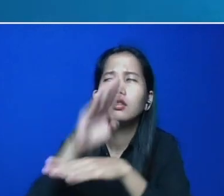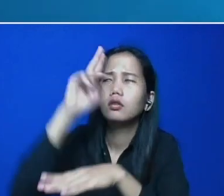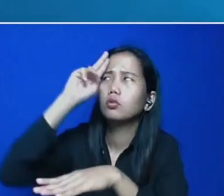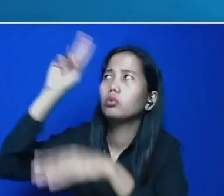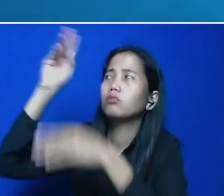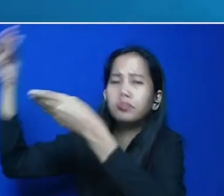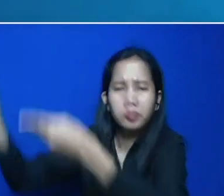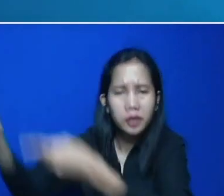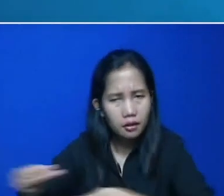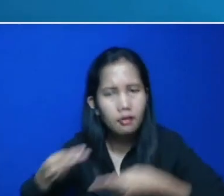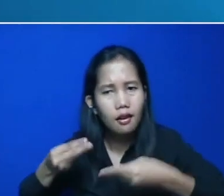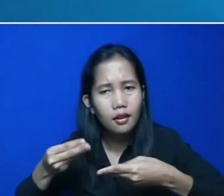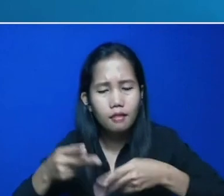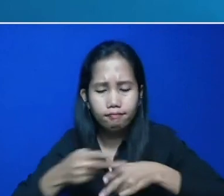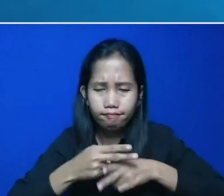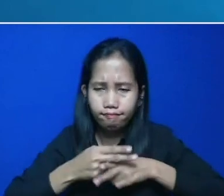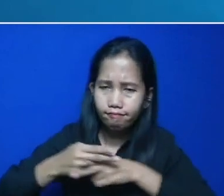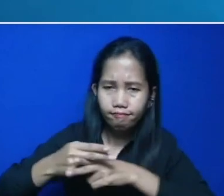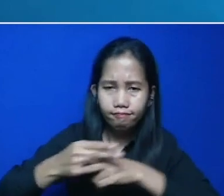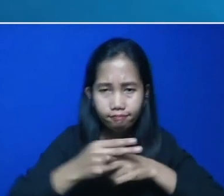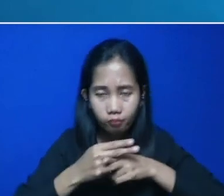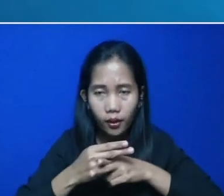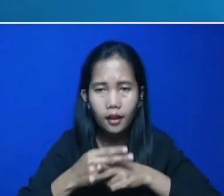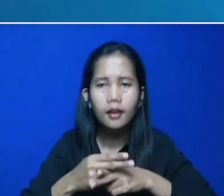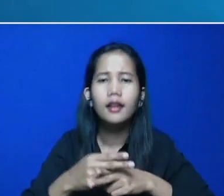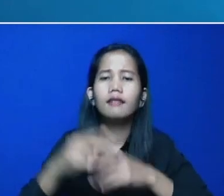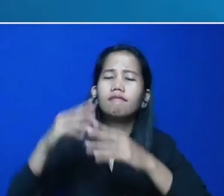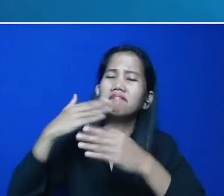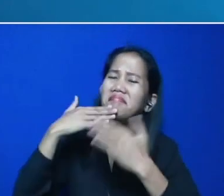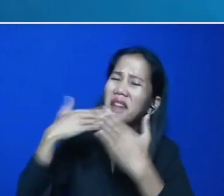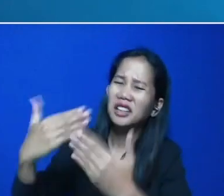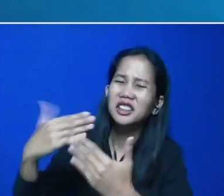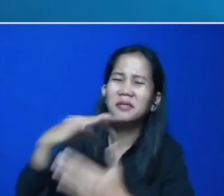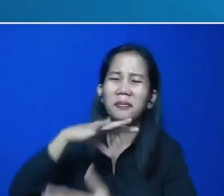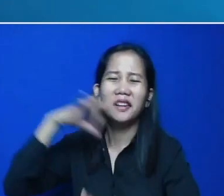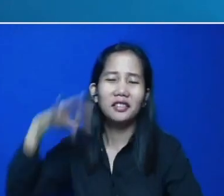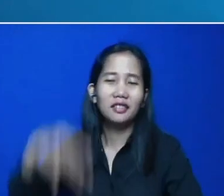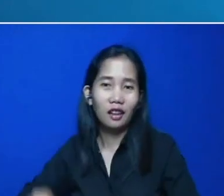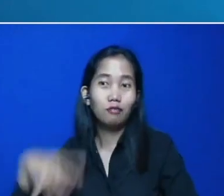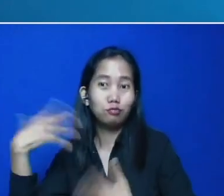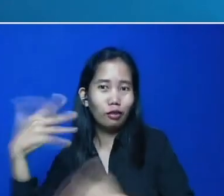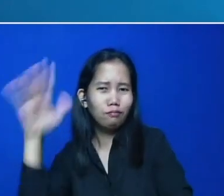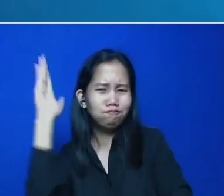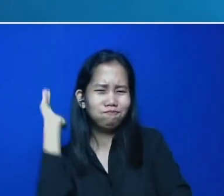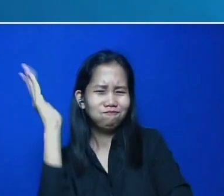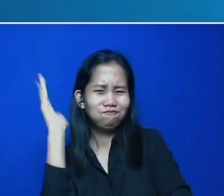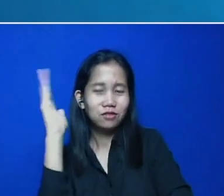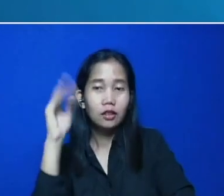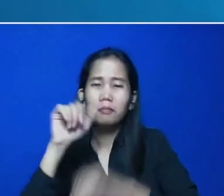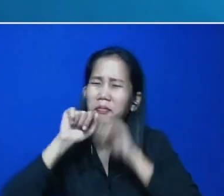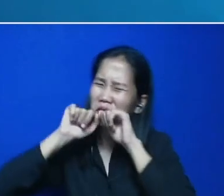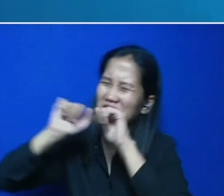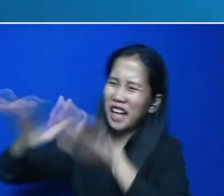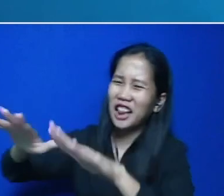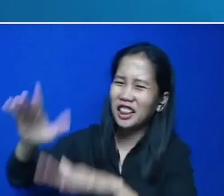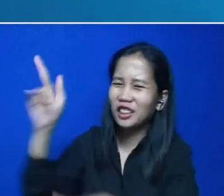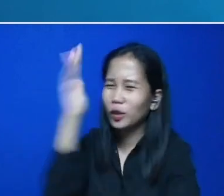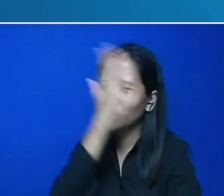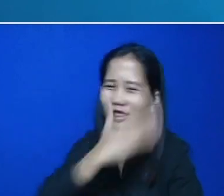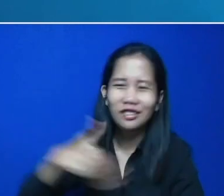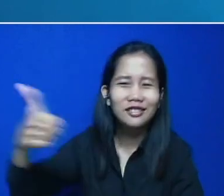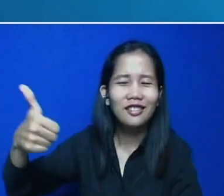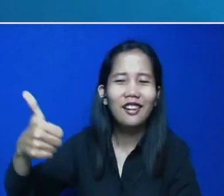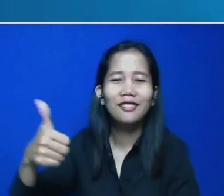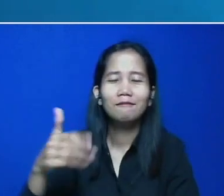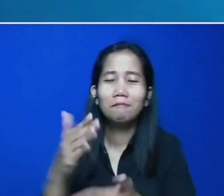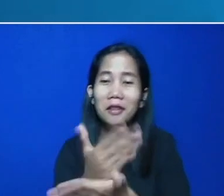sub Cipayung kiranya berkat yang indah menjadi bagian Bapak Pendeta baik besok hari kita